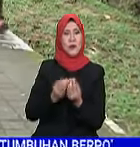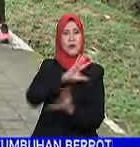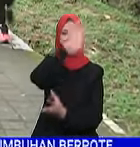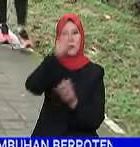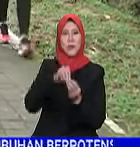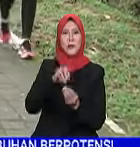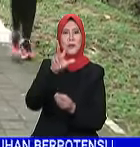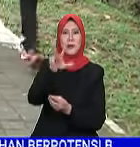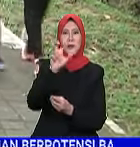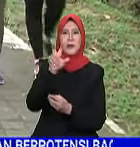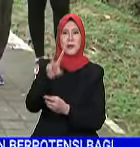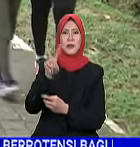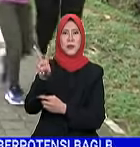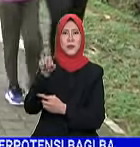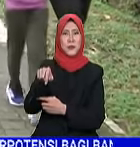keseluruhan